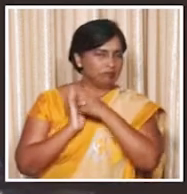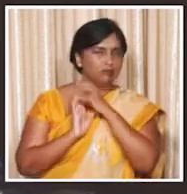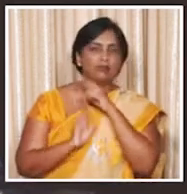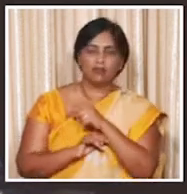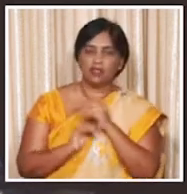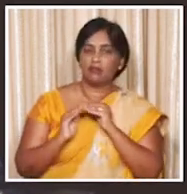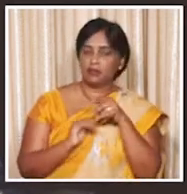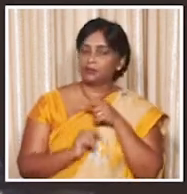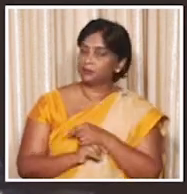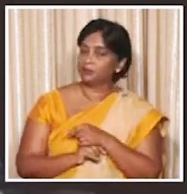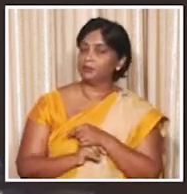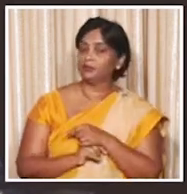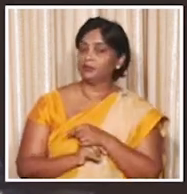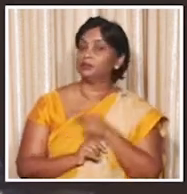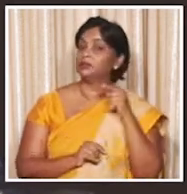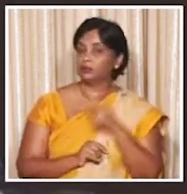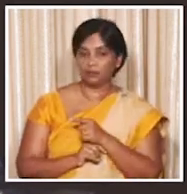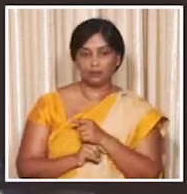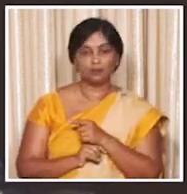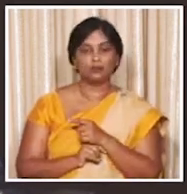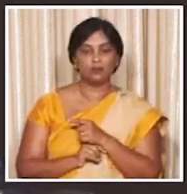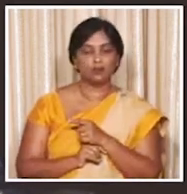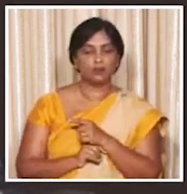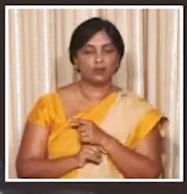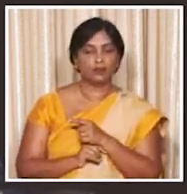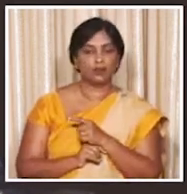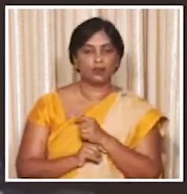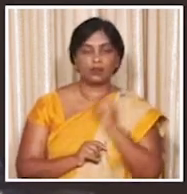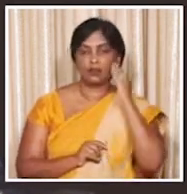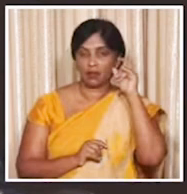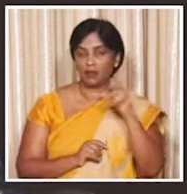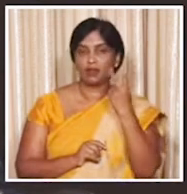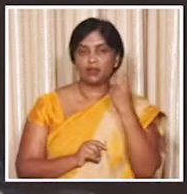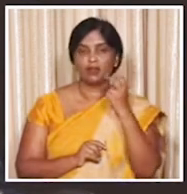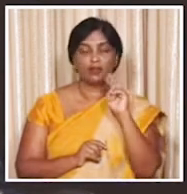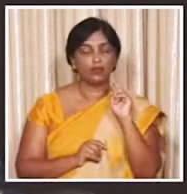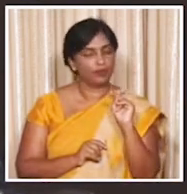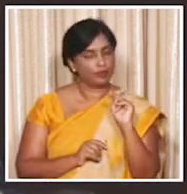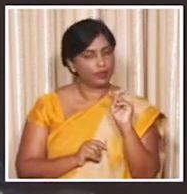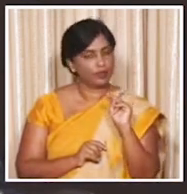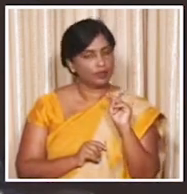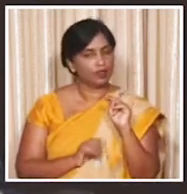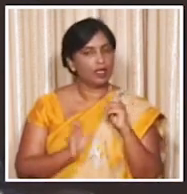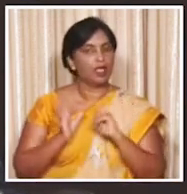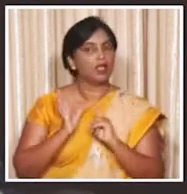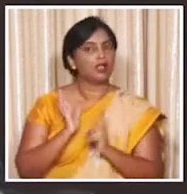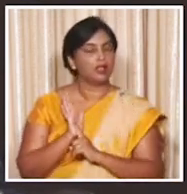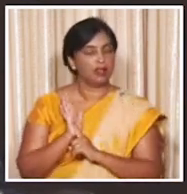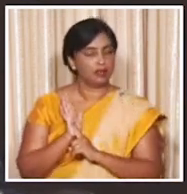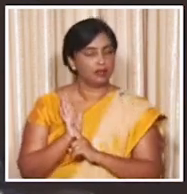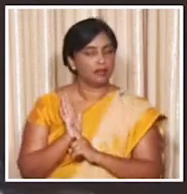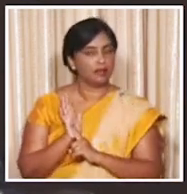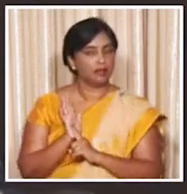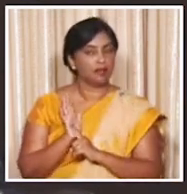கிளிநொச்சி மாவட்டத்தைச் சேர்ந்த செல்வி கோபிகா சுதர்ஷன் 2020 நடைபெற்ற காப்போத்த உயர்தர பரீட்சைக்கு கலைப்பிரிவில் தோற்றி